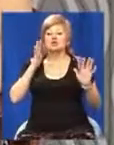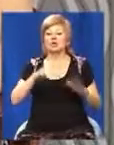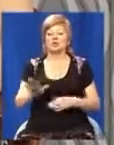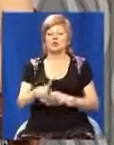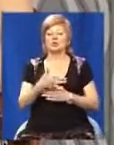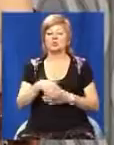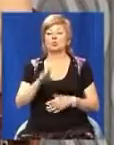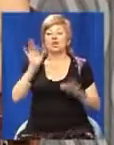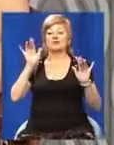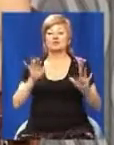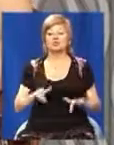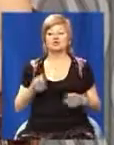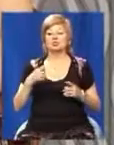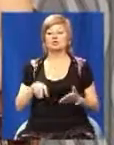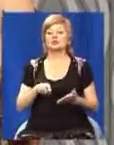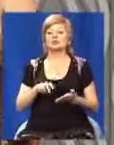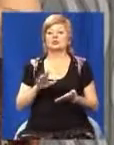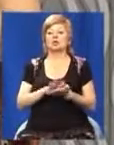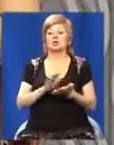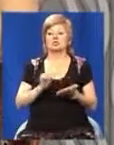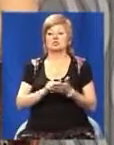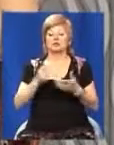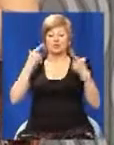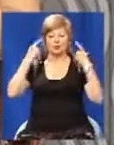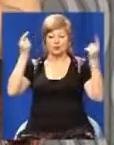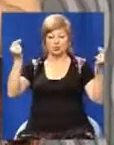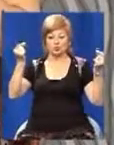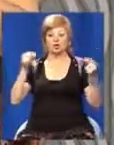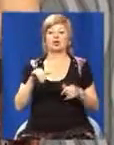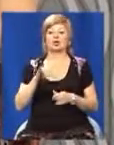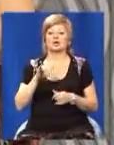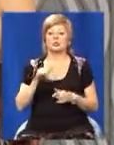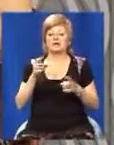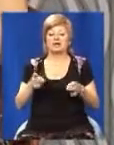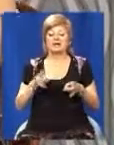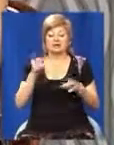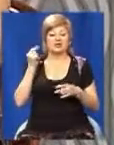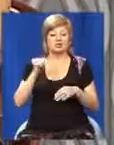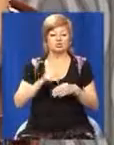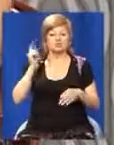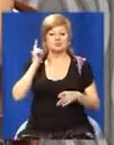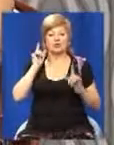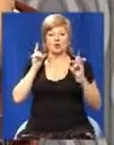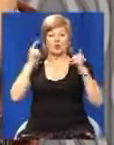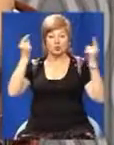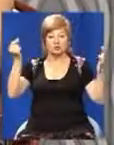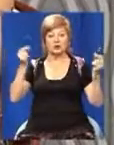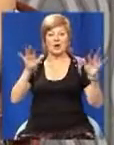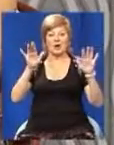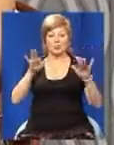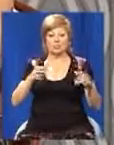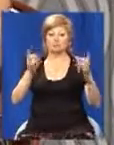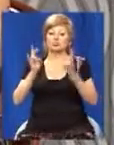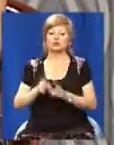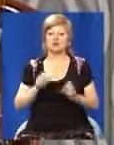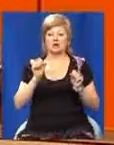гуляти в дощ. Чому? Тому що бояться пошкодити свої вушка. У них дуже ніжні і чутливі вушка, тому під дощем вони можуть